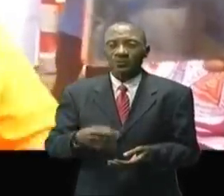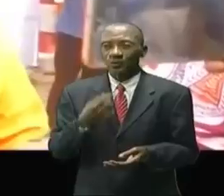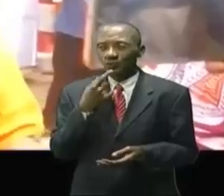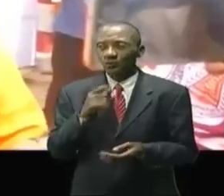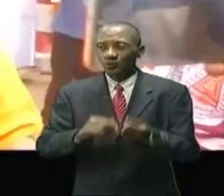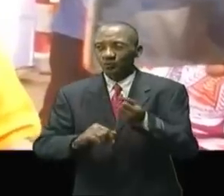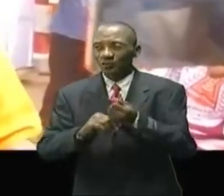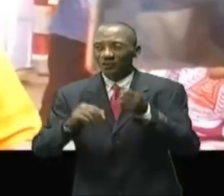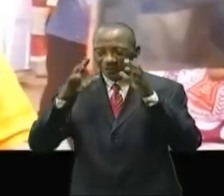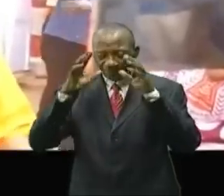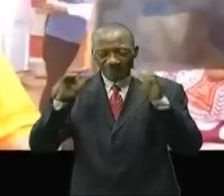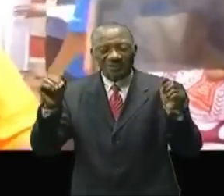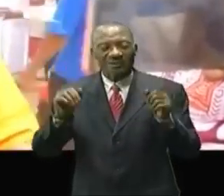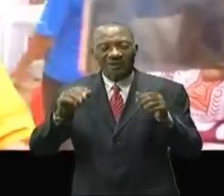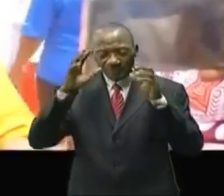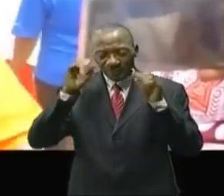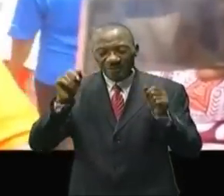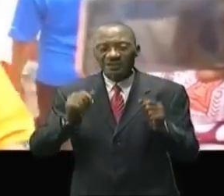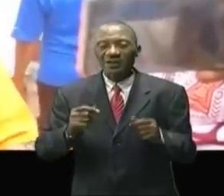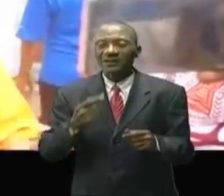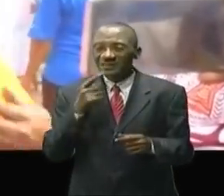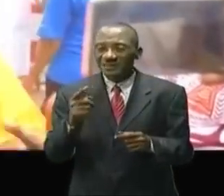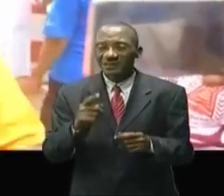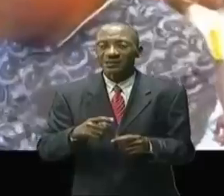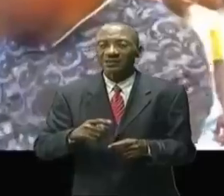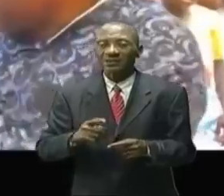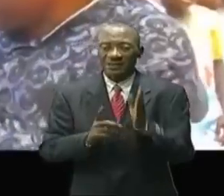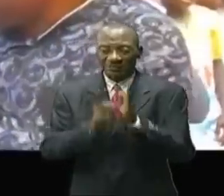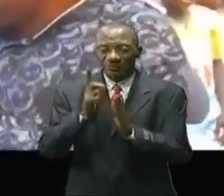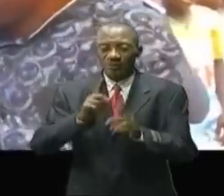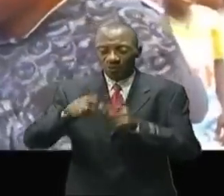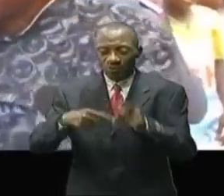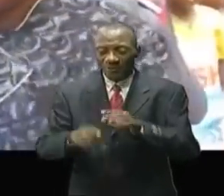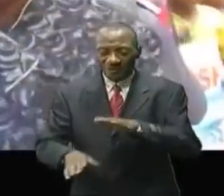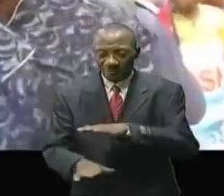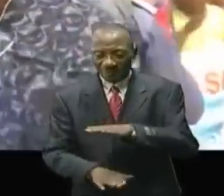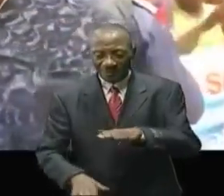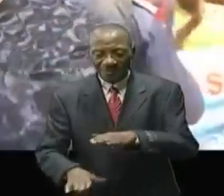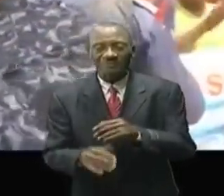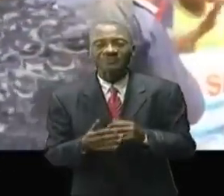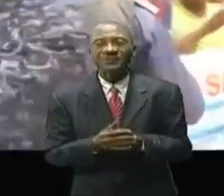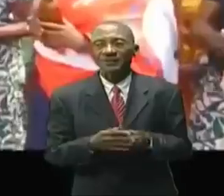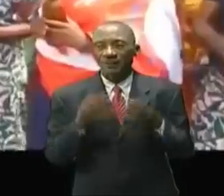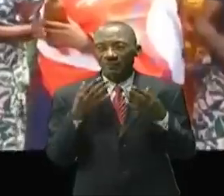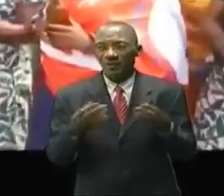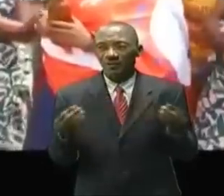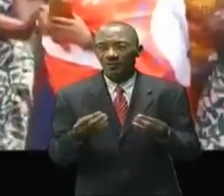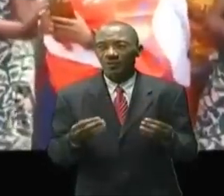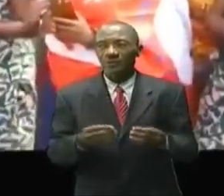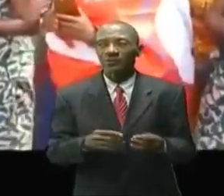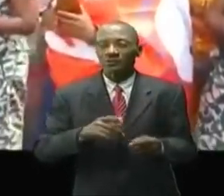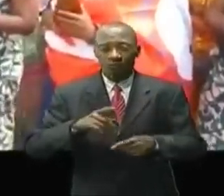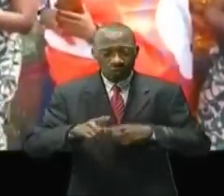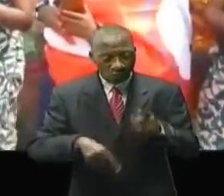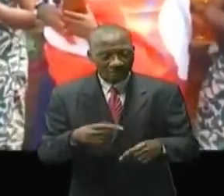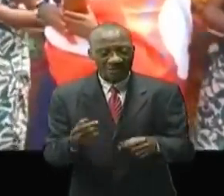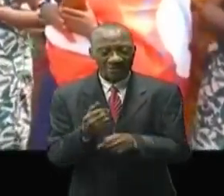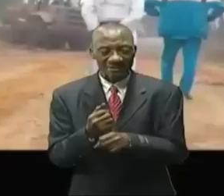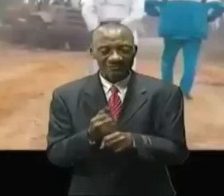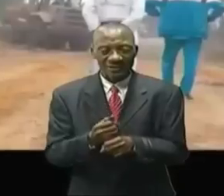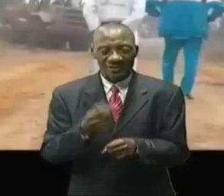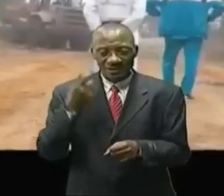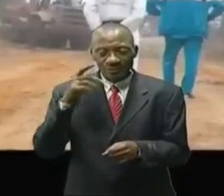dans le cadre des 145 territoires. Afritech, qui se charge de réhabiliter la dite route Gungu-Kakobola, a